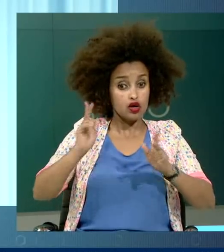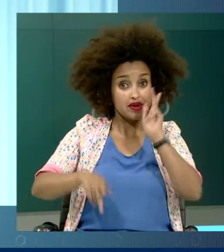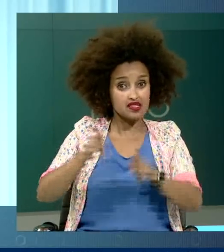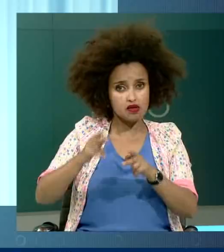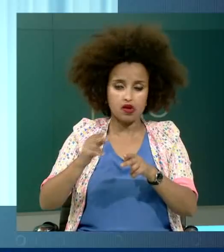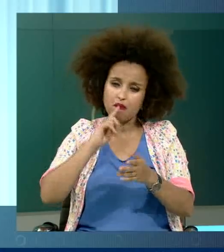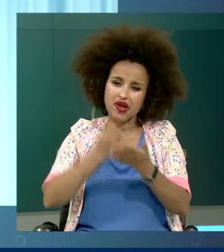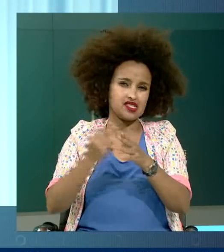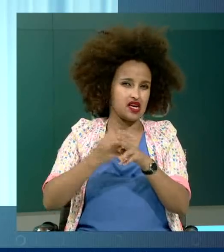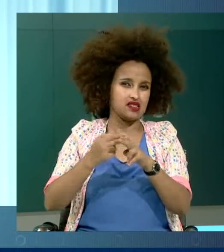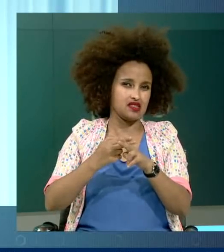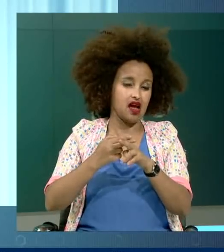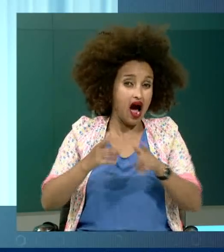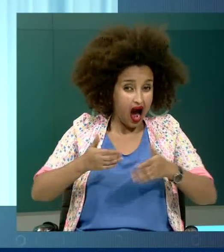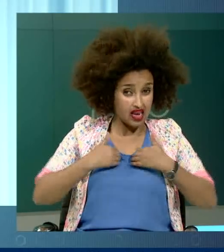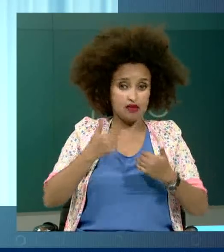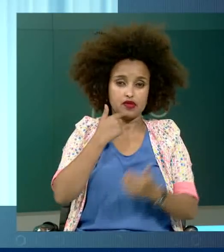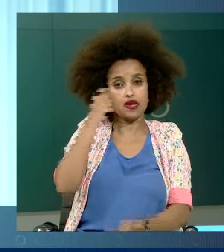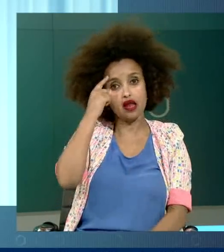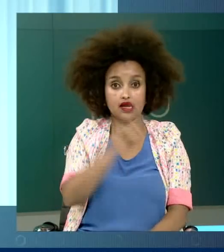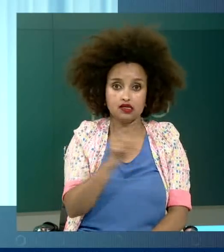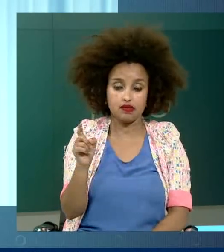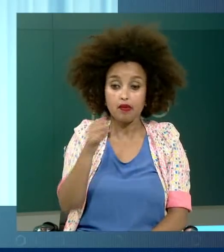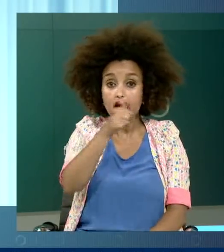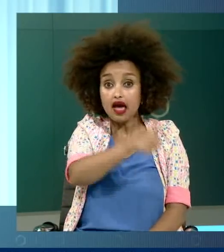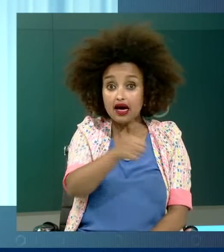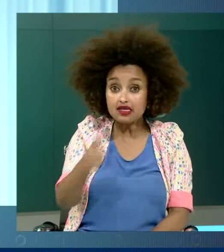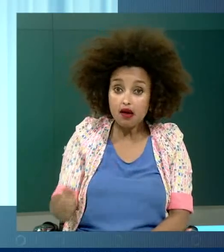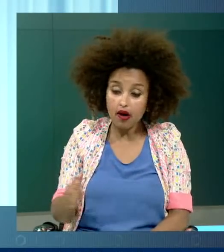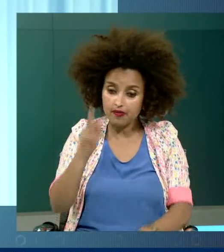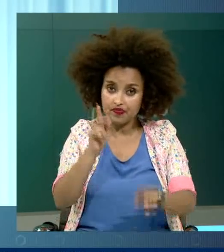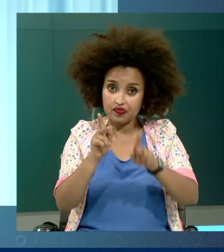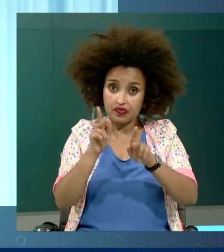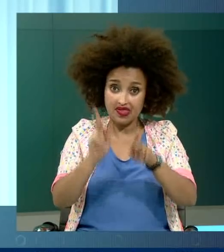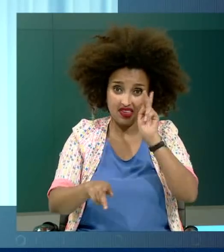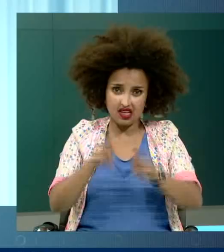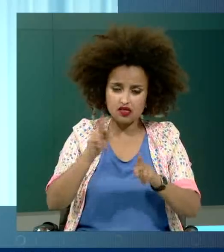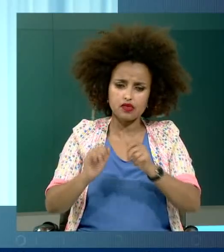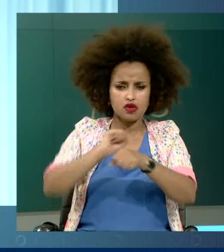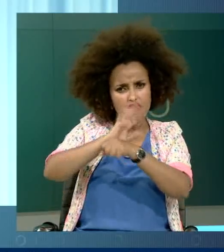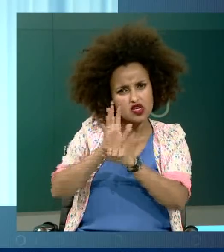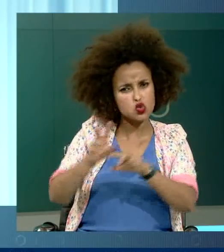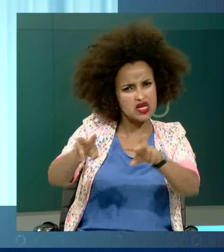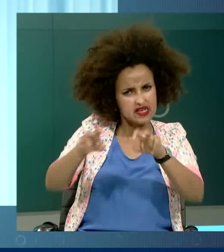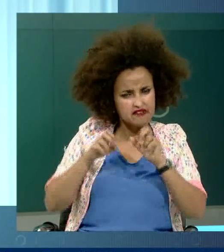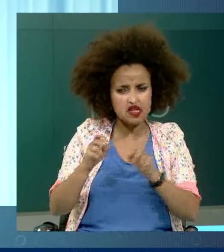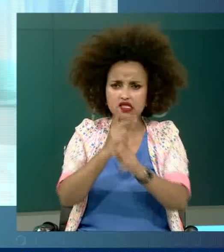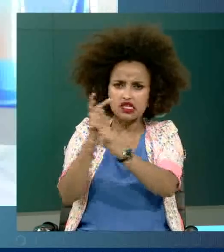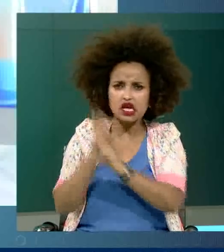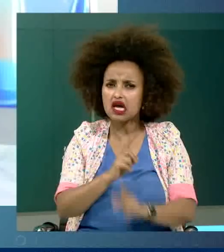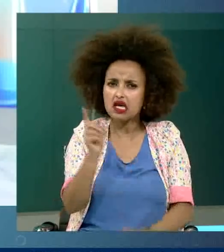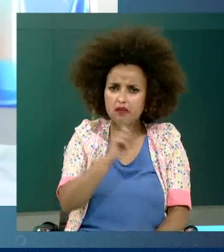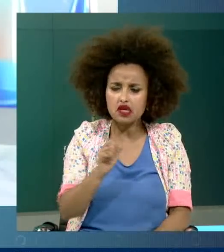አናስብም። ባለንበት በመዲናችን በአዲስ አበባ እንኳን የአዲስ አበባ ህዝብ ስለ ቫይረሱ አስከፊነት ምን አይነት ጥንቃቄዎች መውሰድ እንዳለባቸው፣ በምን አይነት